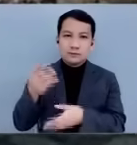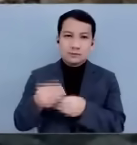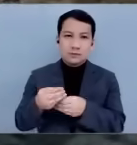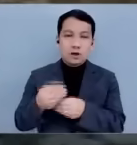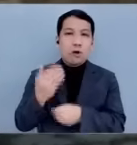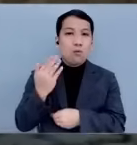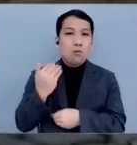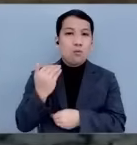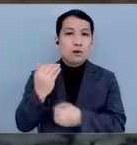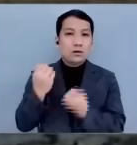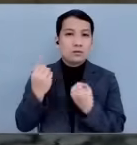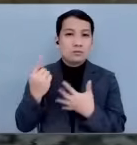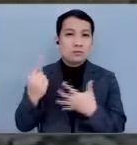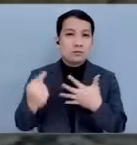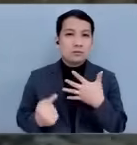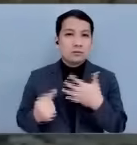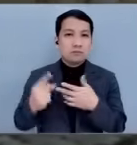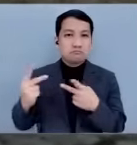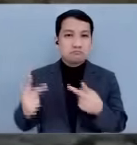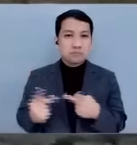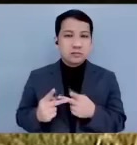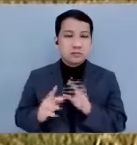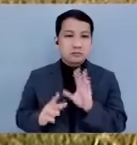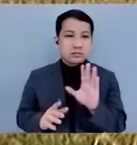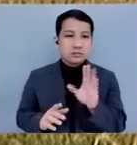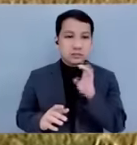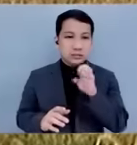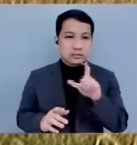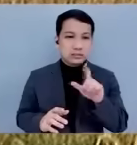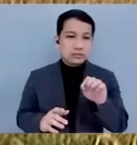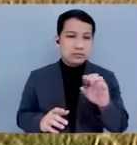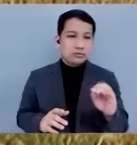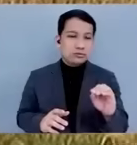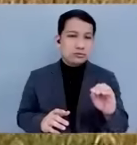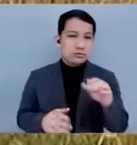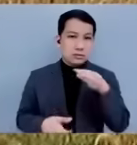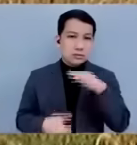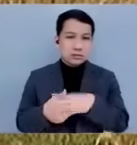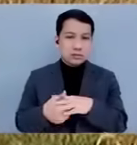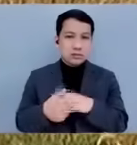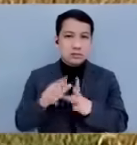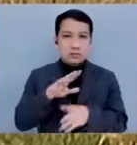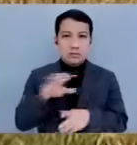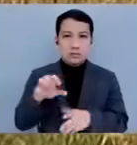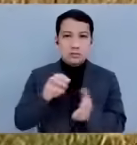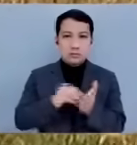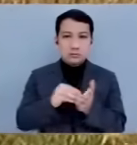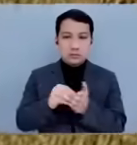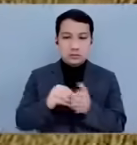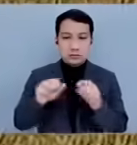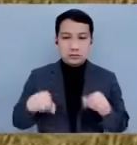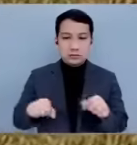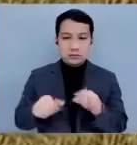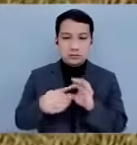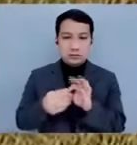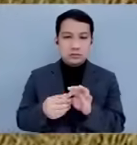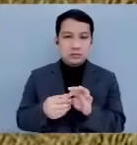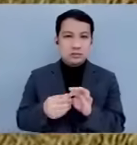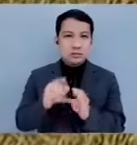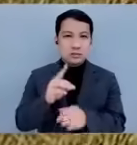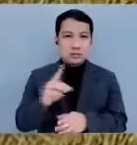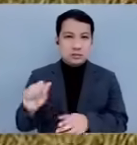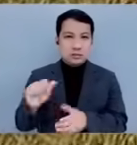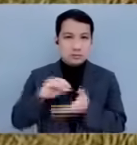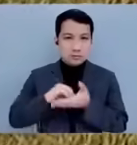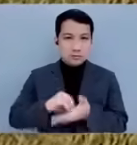dadami pa ang mga lugar na maaapektuhan ng El Nino. Kaya naglabas na rin na 500 million pesos na pondo ang DA para sa pagpapautang sa